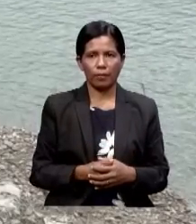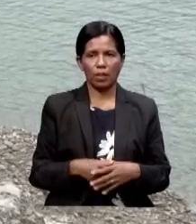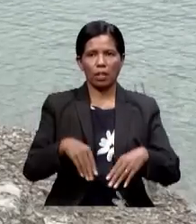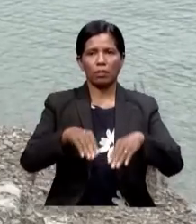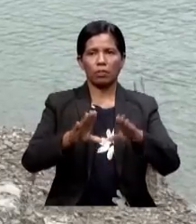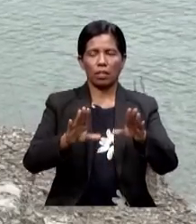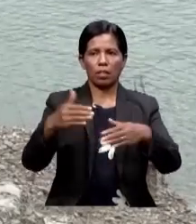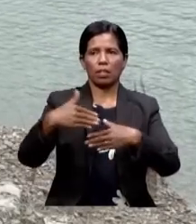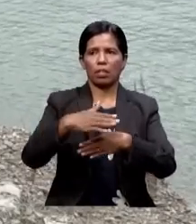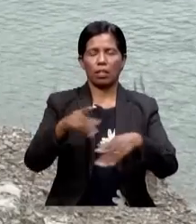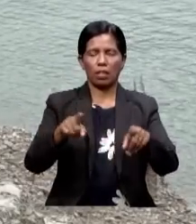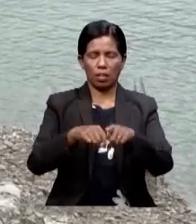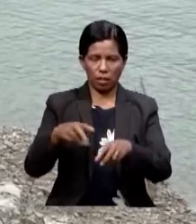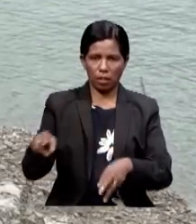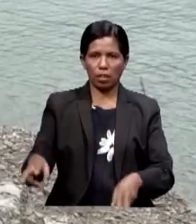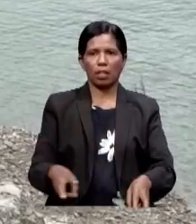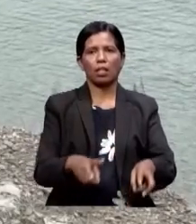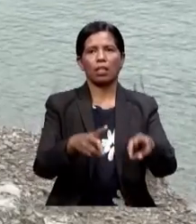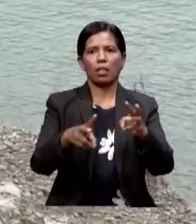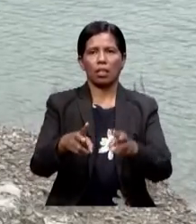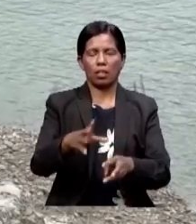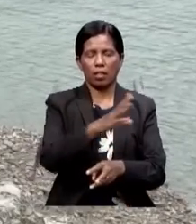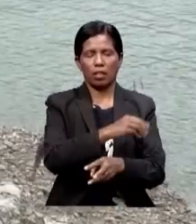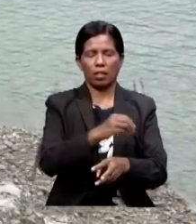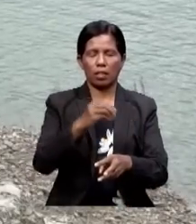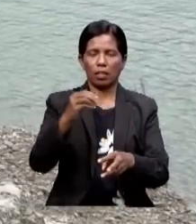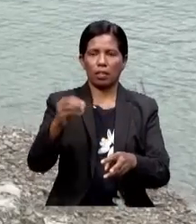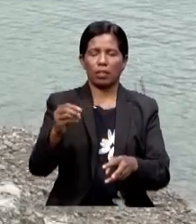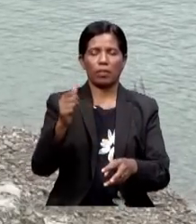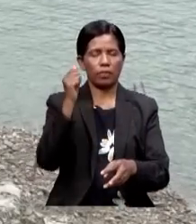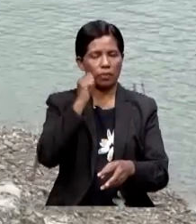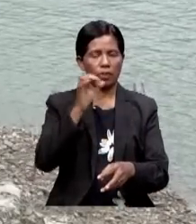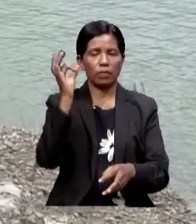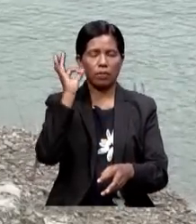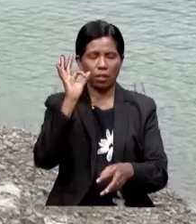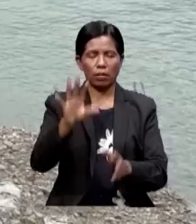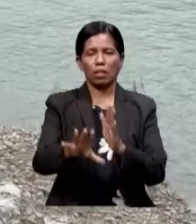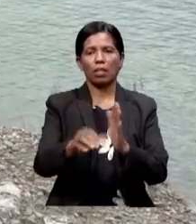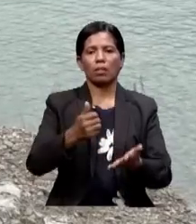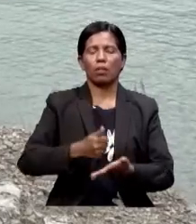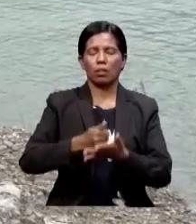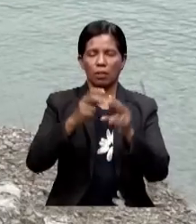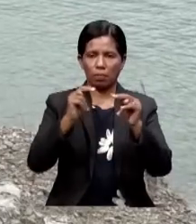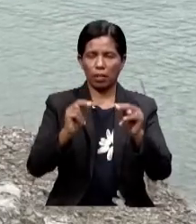ikang nudar dalang ide nebe inan faluk ne hili hori responde ba necessidade umalara.